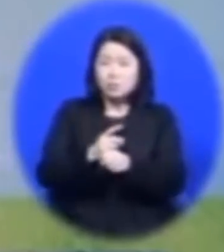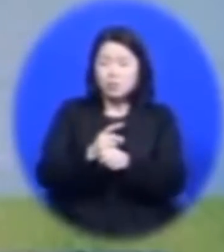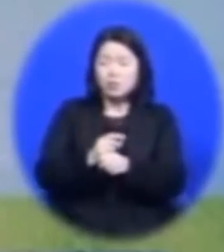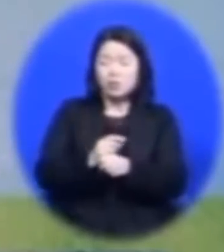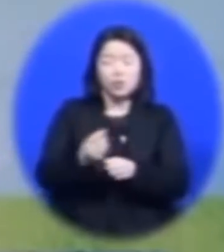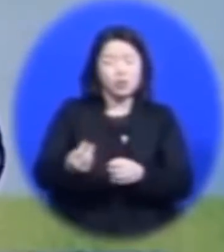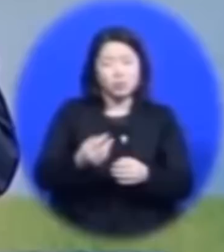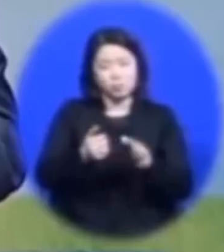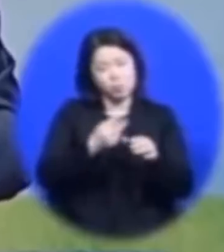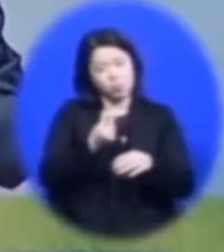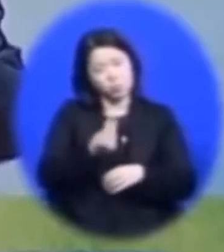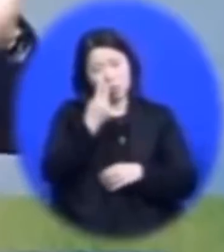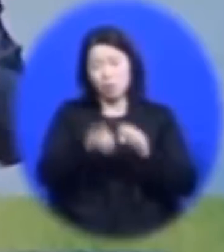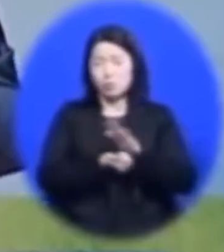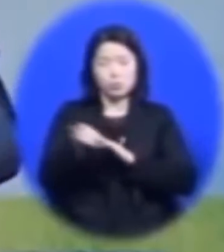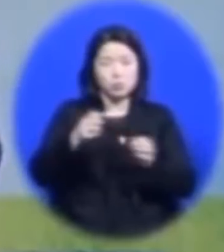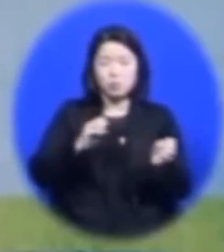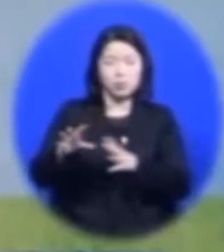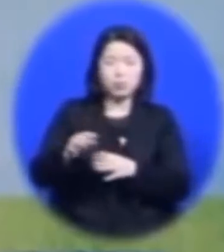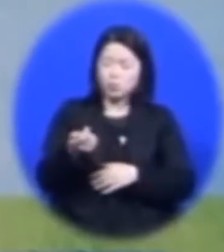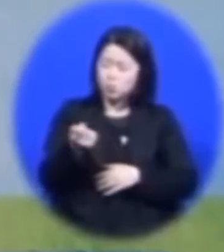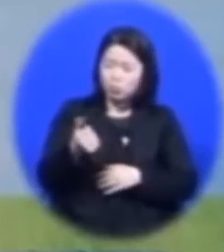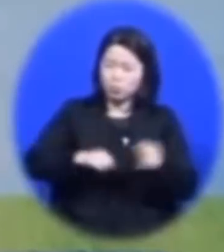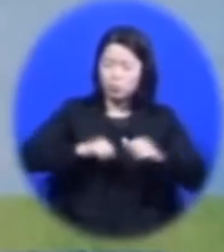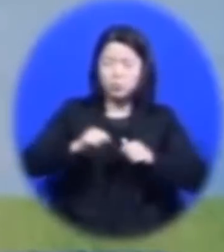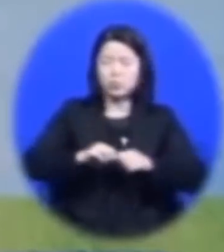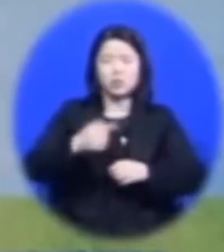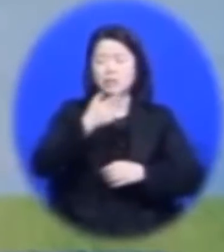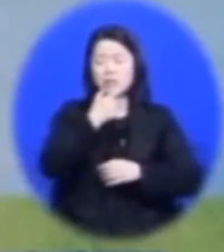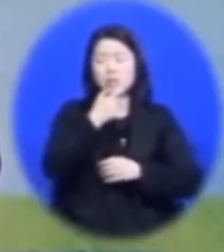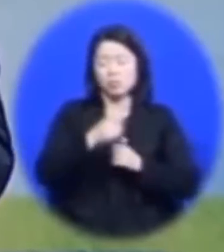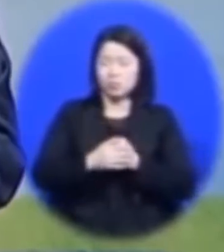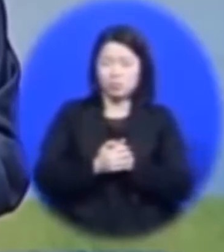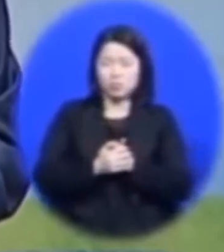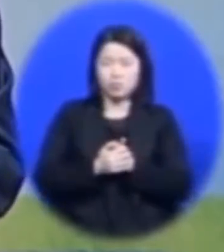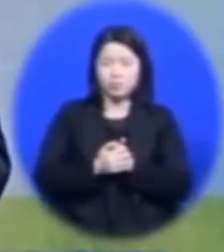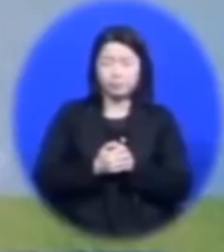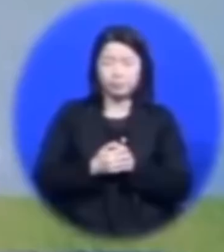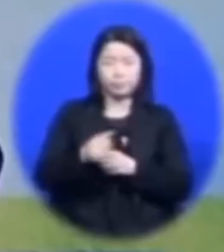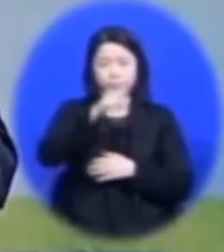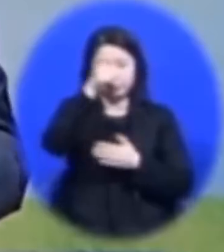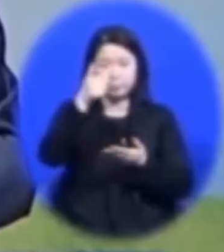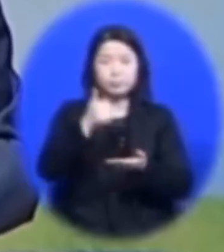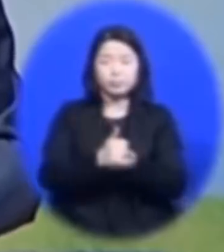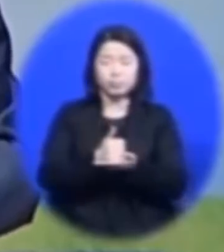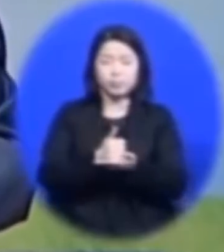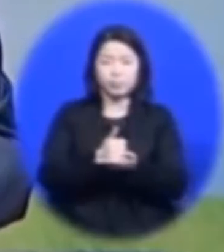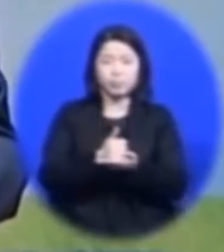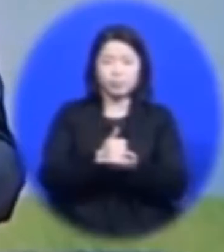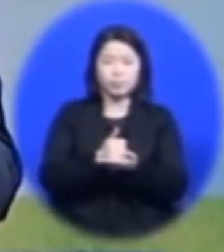버렸다 이 때문에 조금도 움직이려고 하지 않았습니다 장로님들이